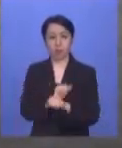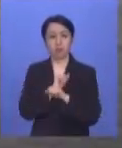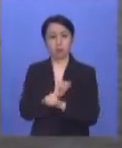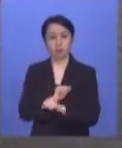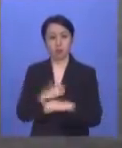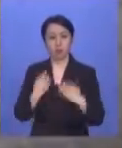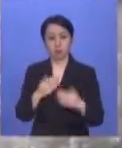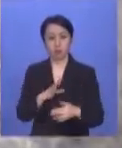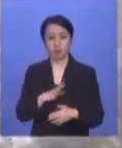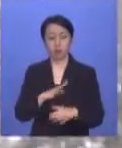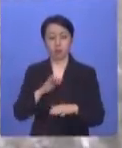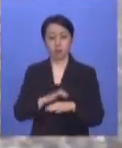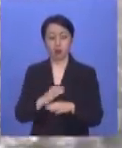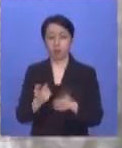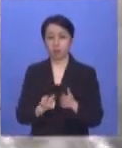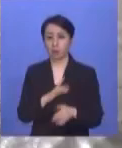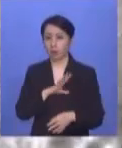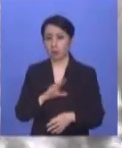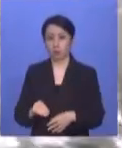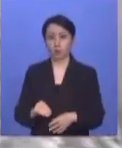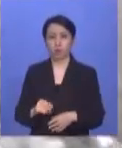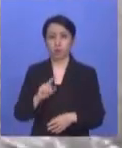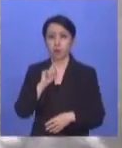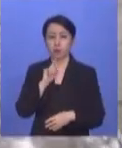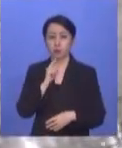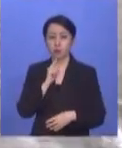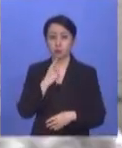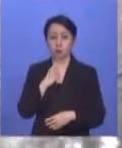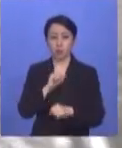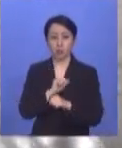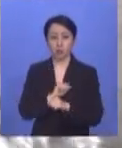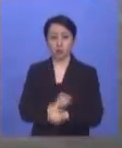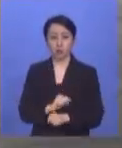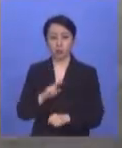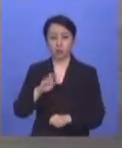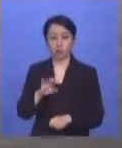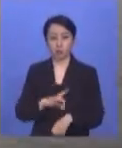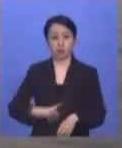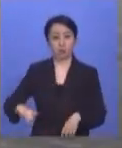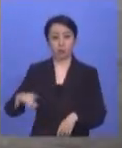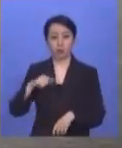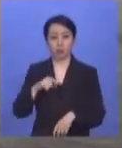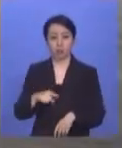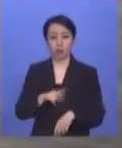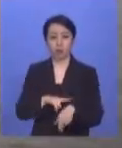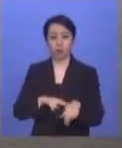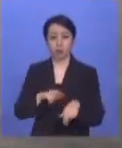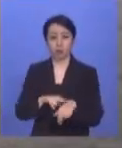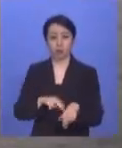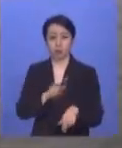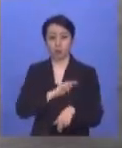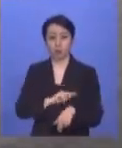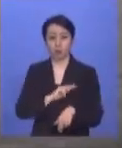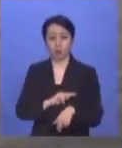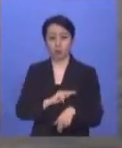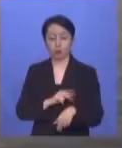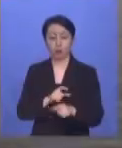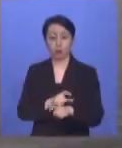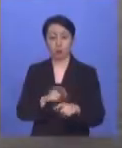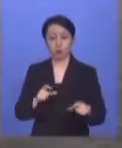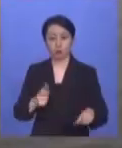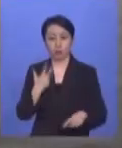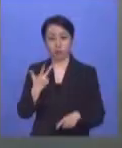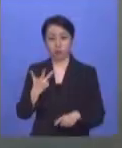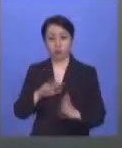их имущества фактов мародёрство не допущено сложное положение сохраняется в есильском районе там страже порядка содействовали эвакуации людей из